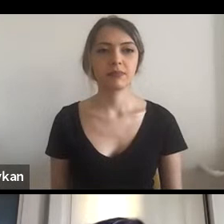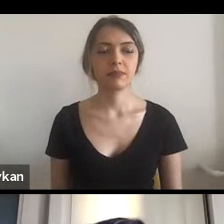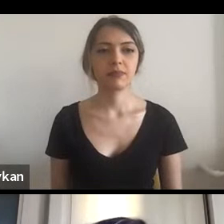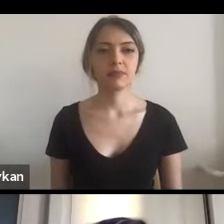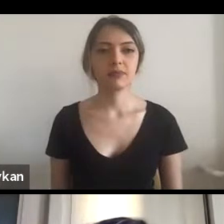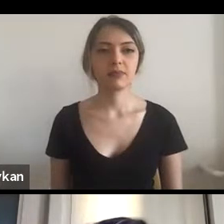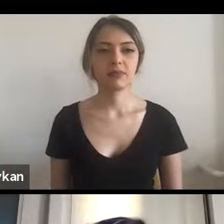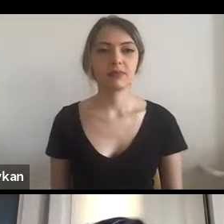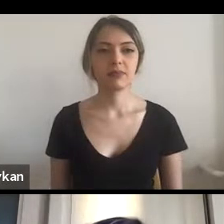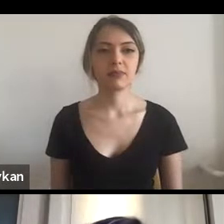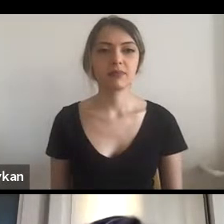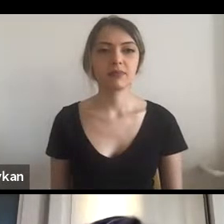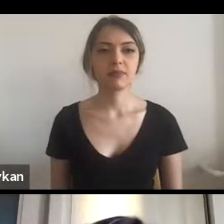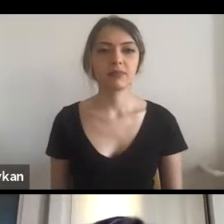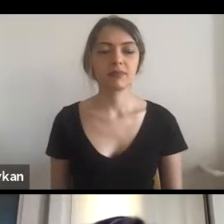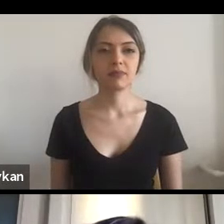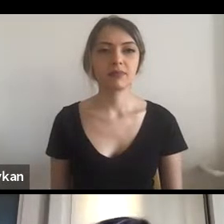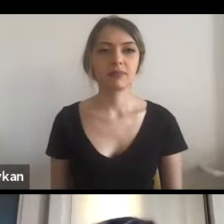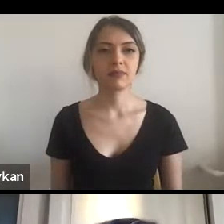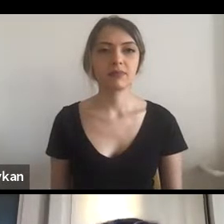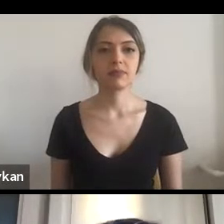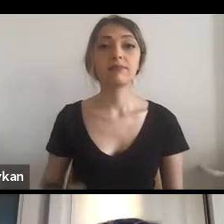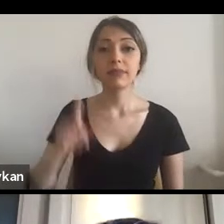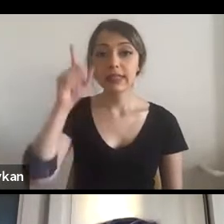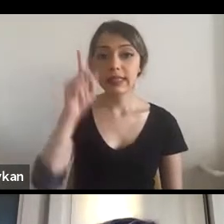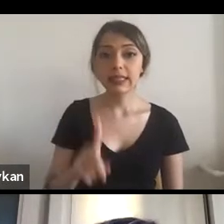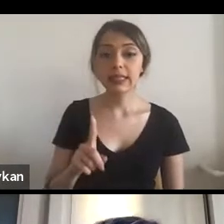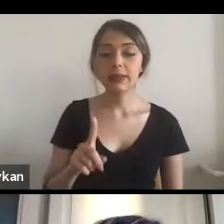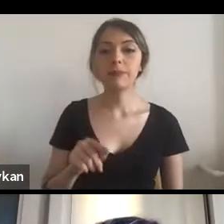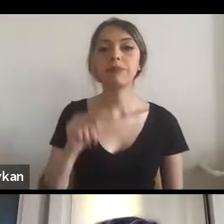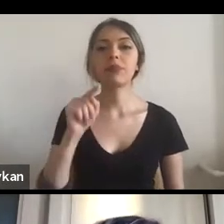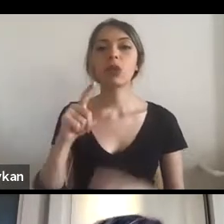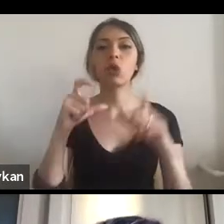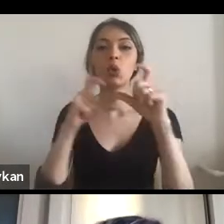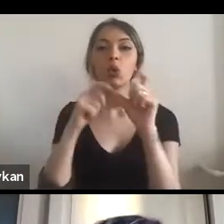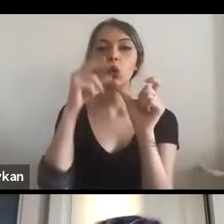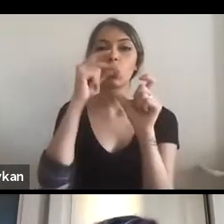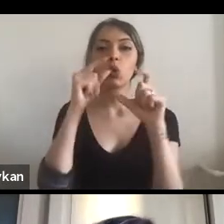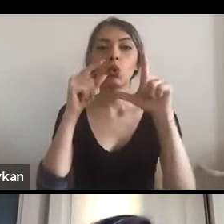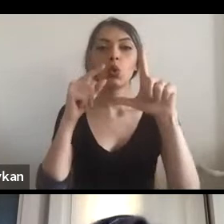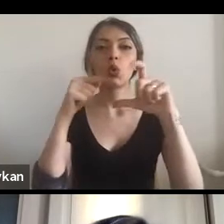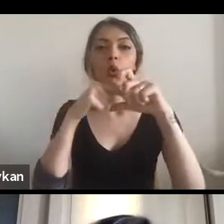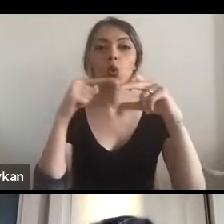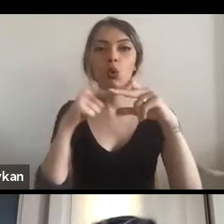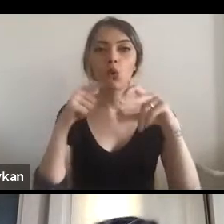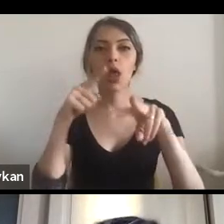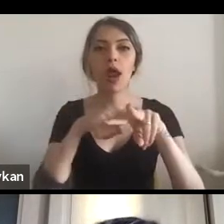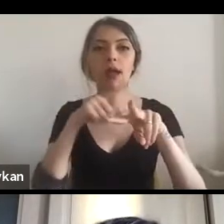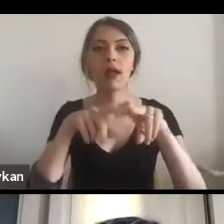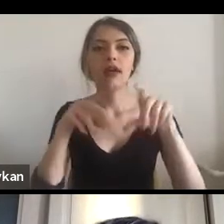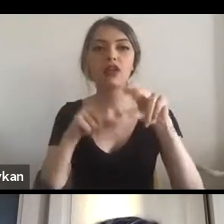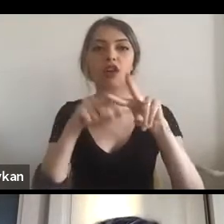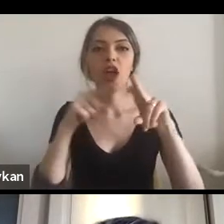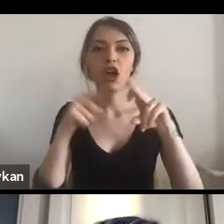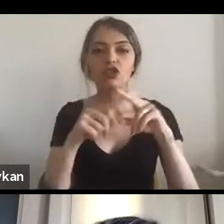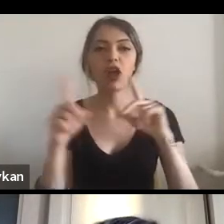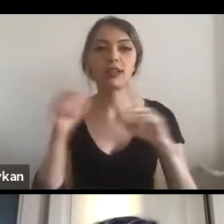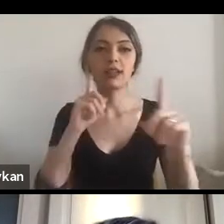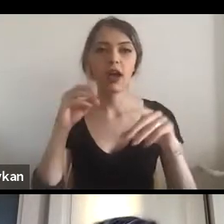olarak burada sanıyorum Gülay Yaşar davası ile ilgili AİHM'deki süreçle ilgili bilgilere